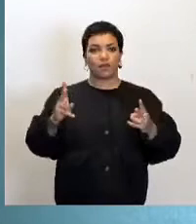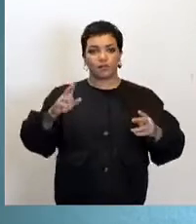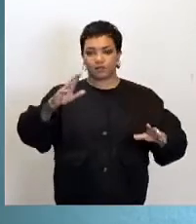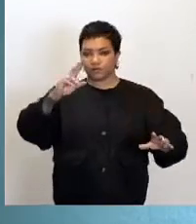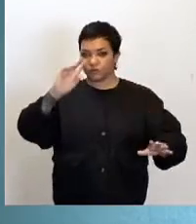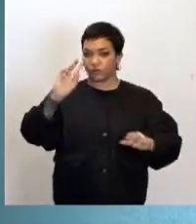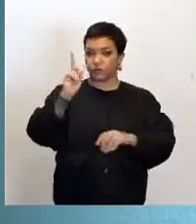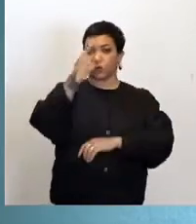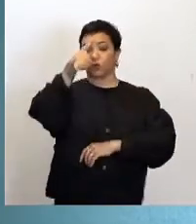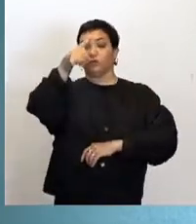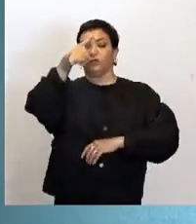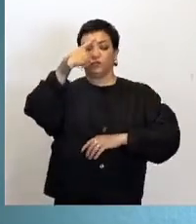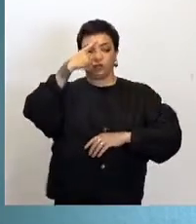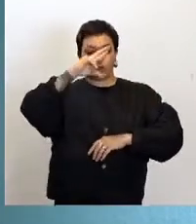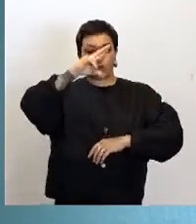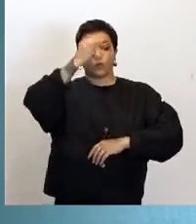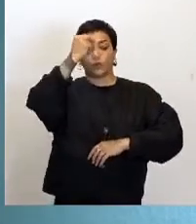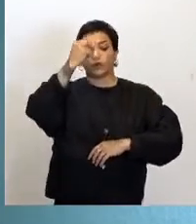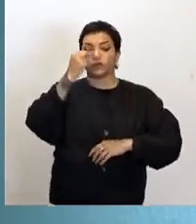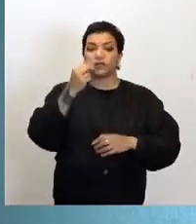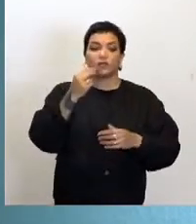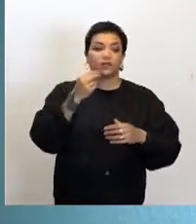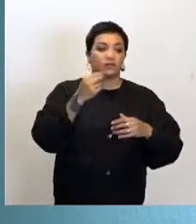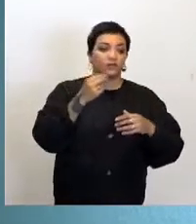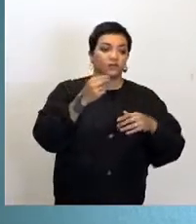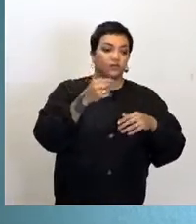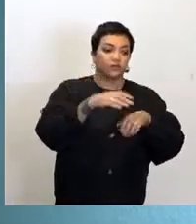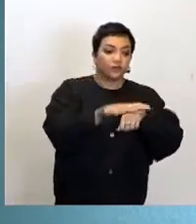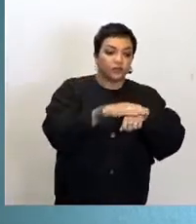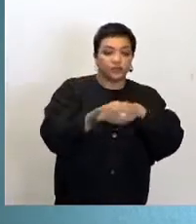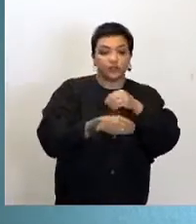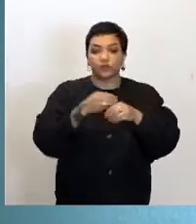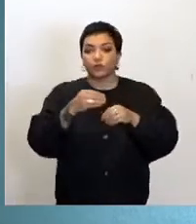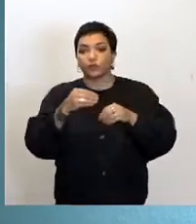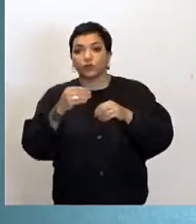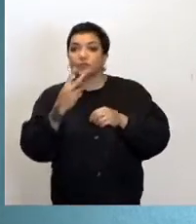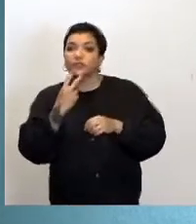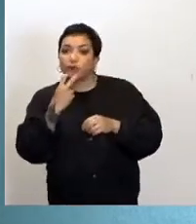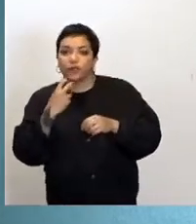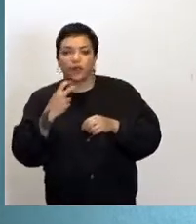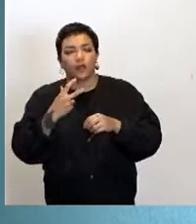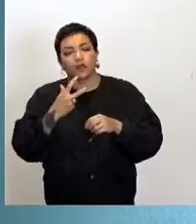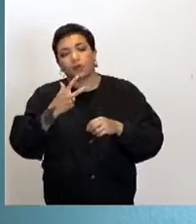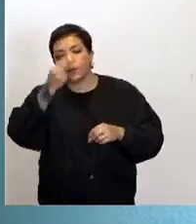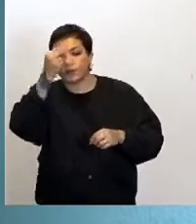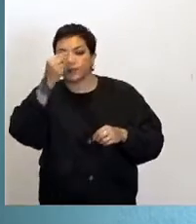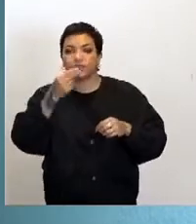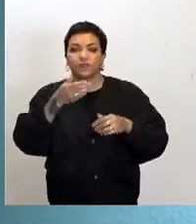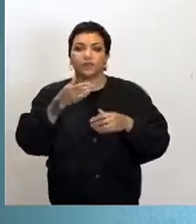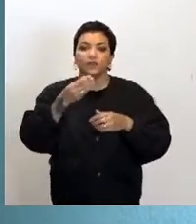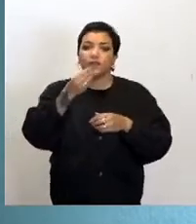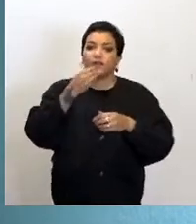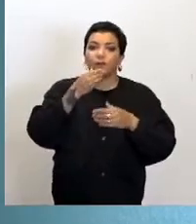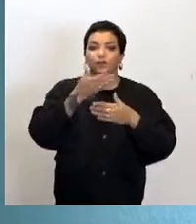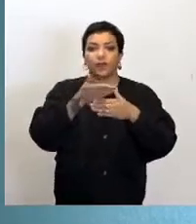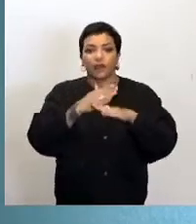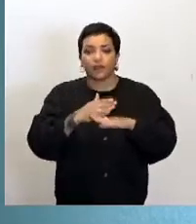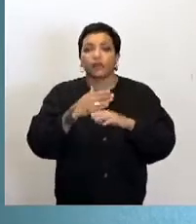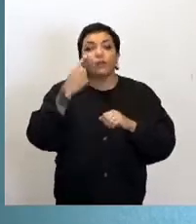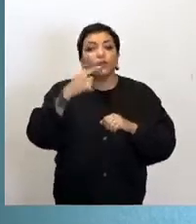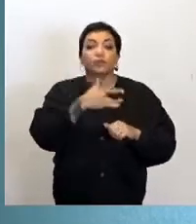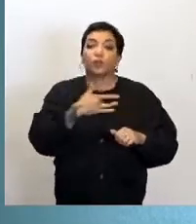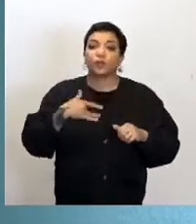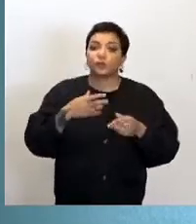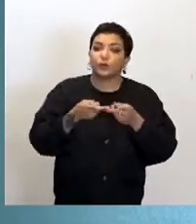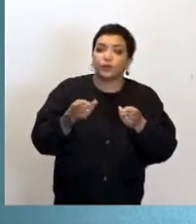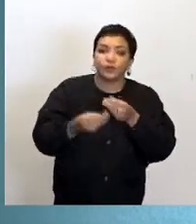nos concitoyens, sur ces questions de résilience alimentaire, qu'on le fasse au titre de la santé publique, qu'on le fasse au titre de